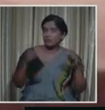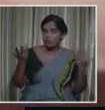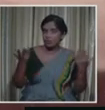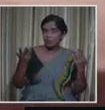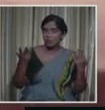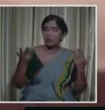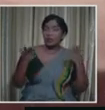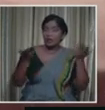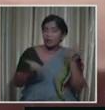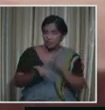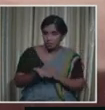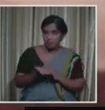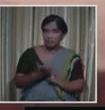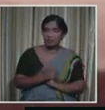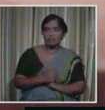බොමිසිතේ ගන්න